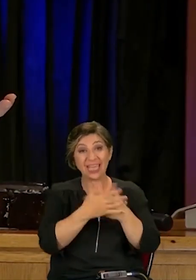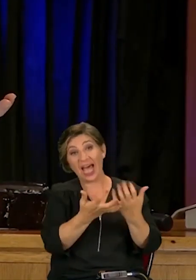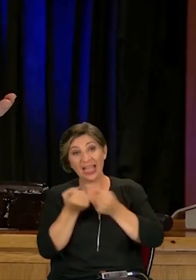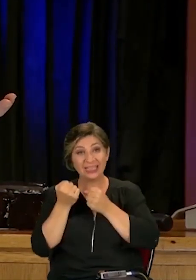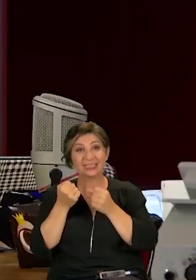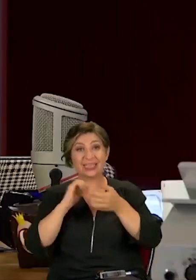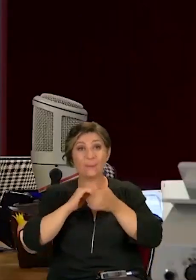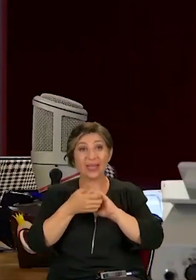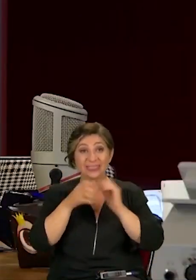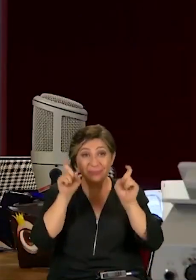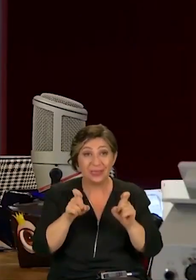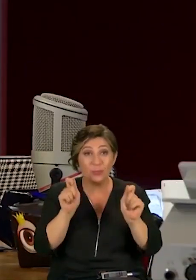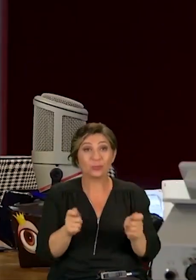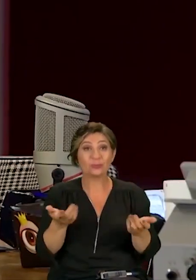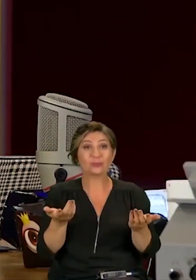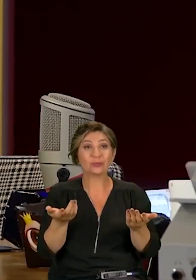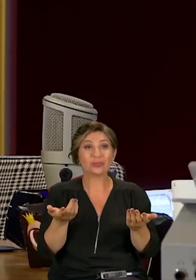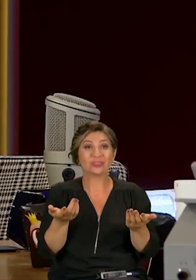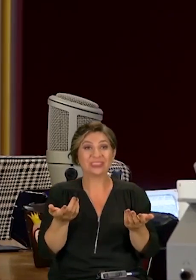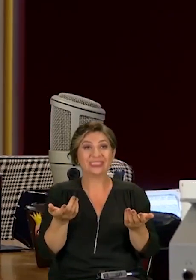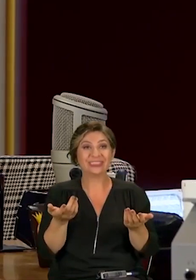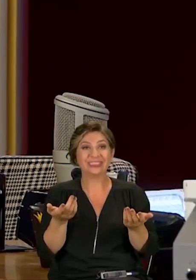alın kampanyası mı yapıyoruz?